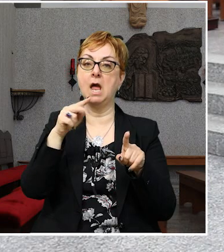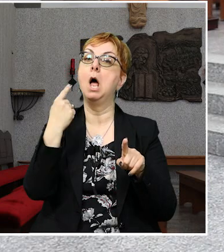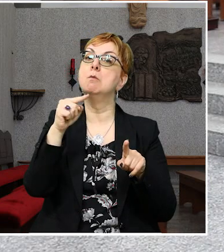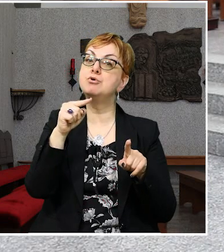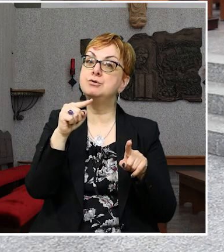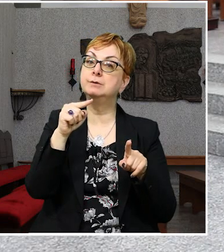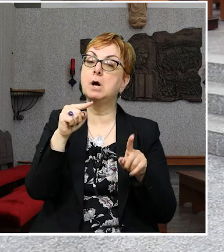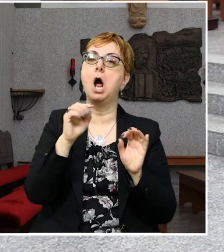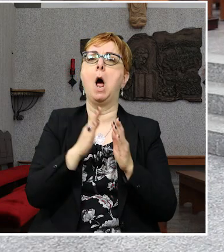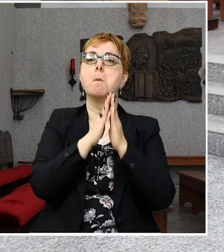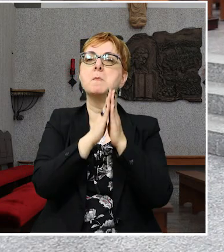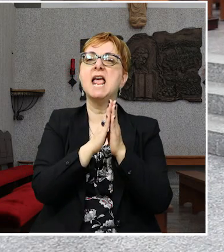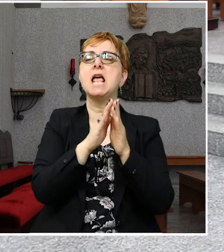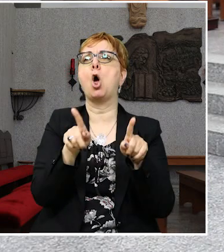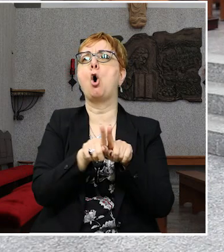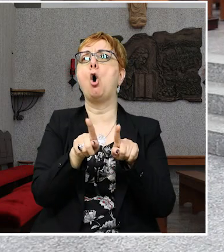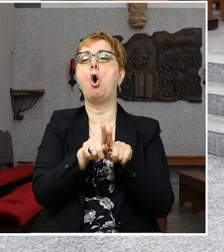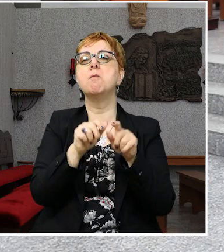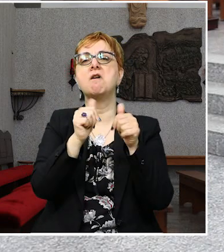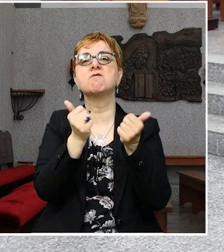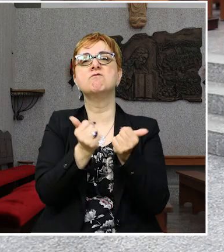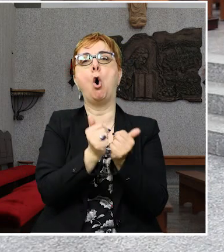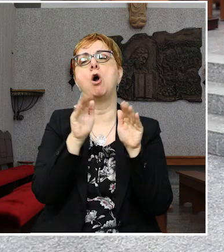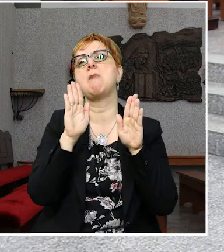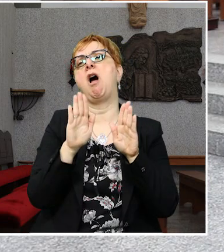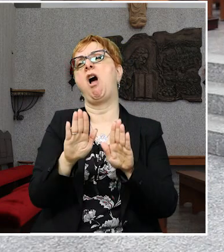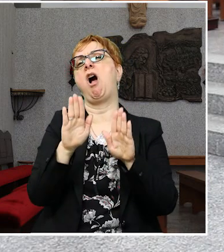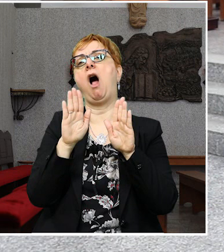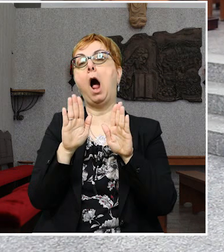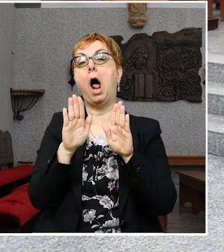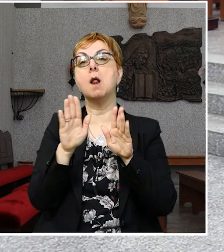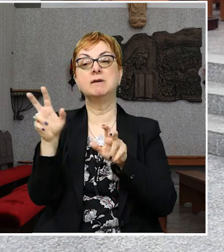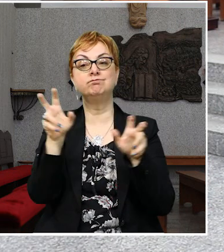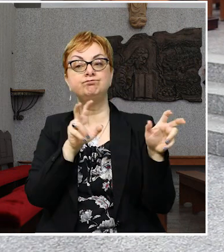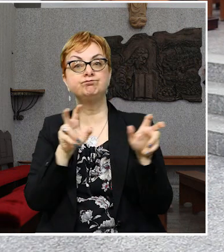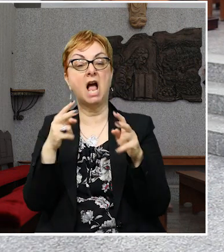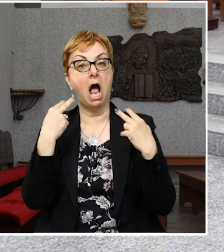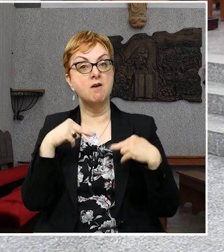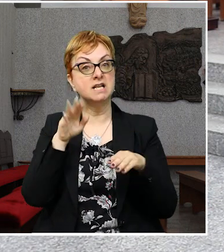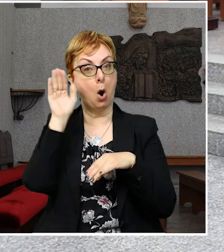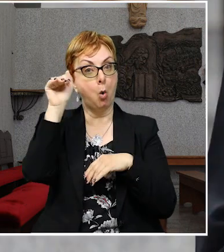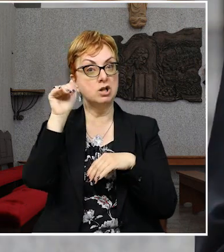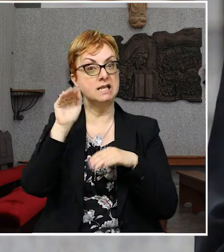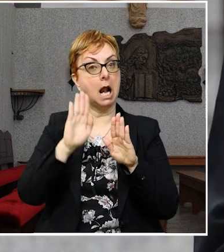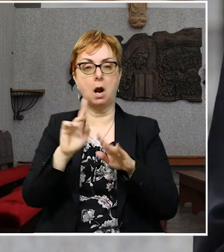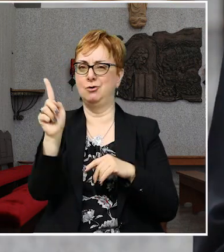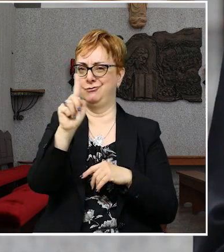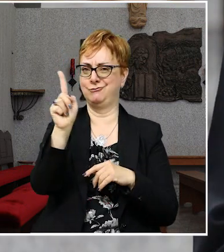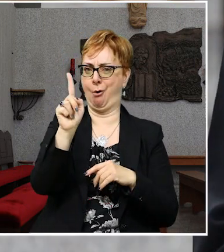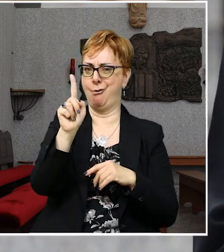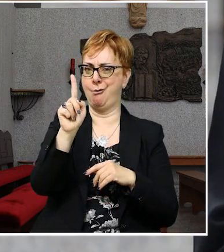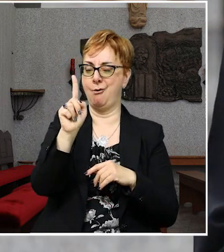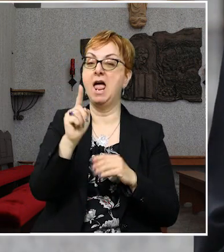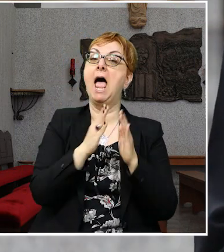preghiera non è un calmante per attenuare le ansietà della vita, o